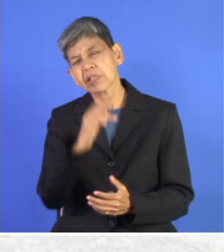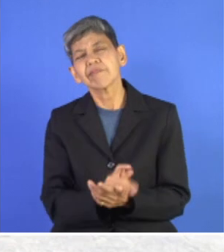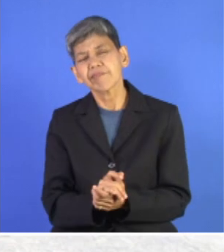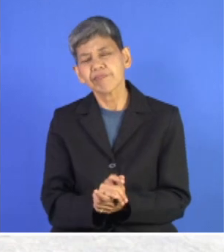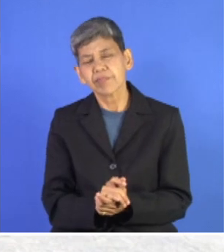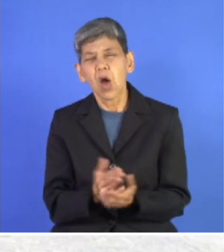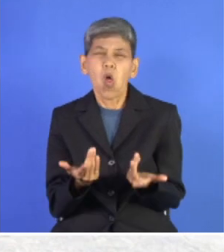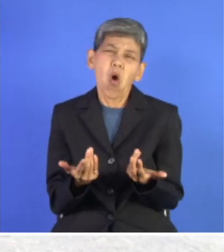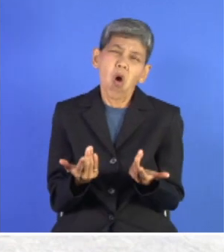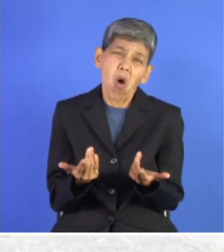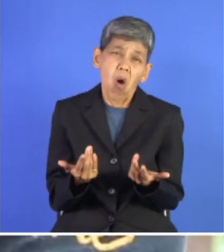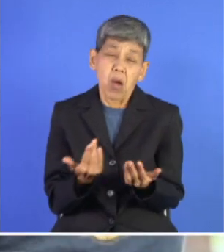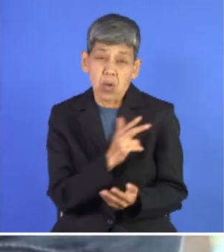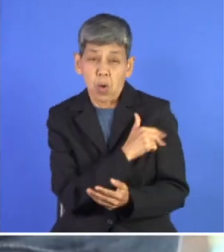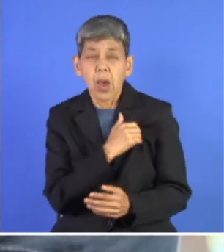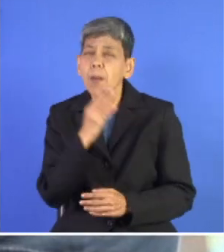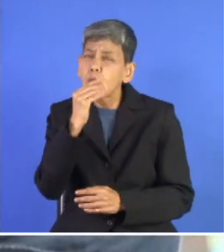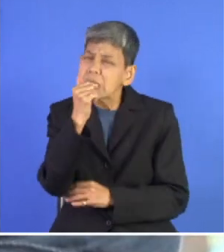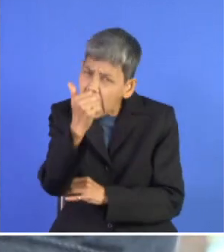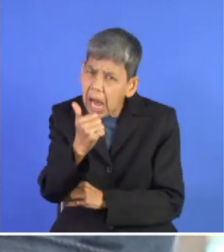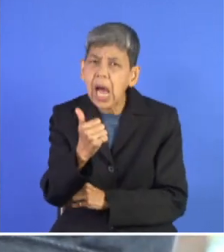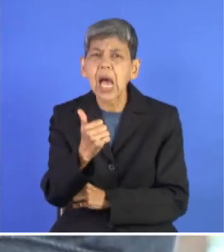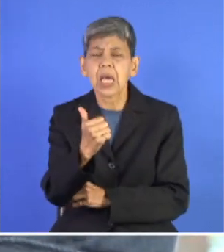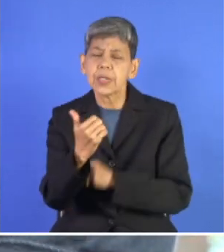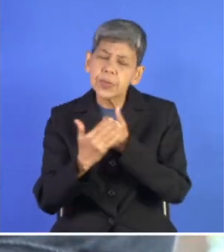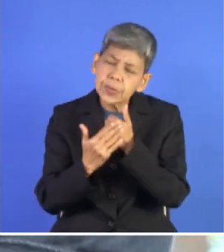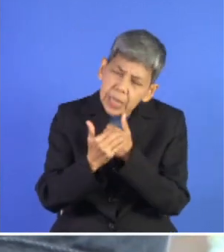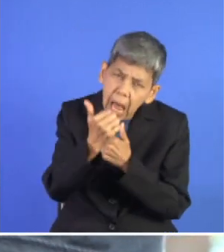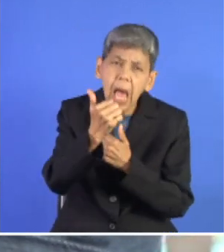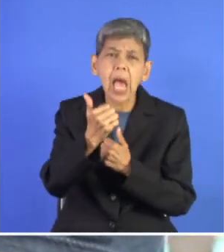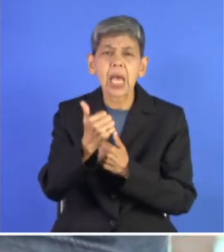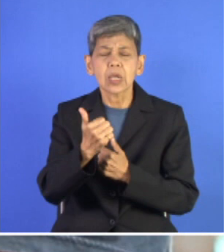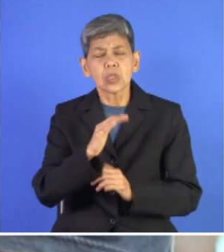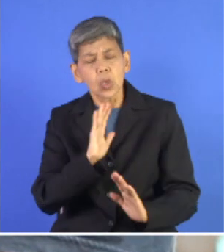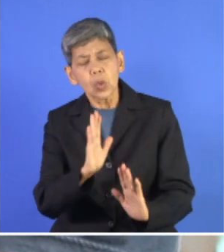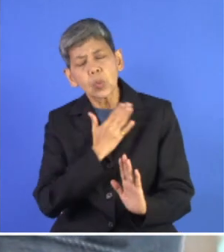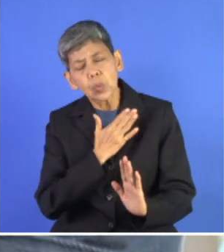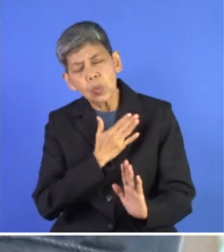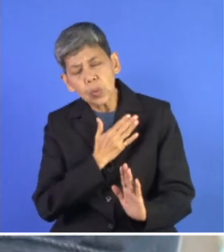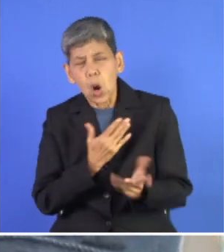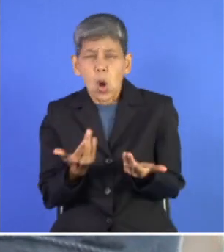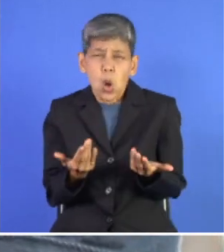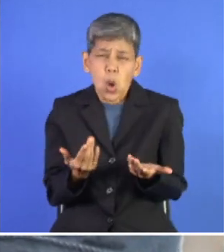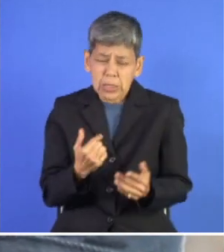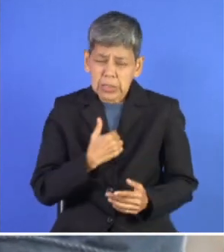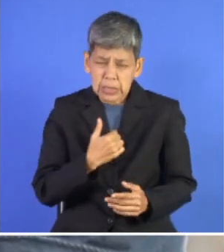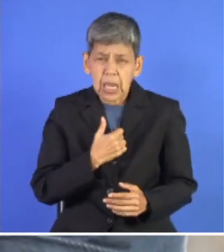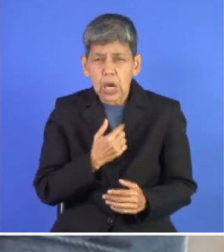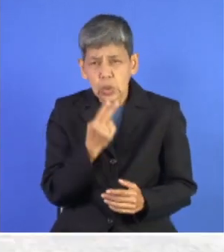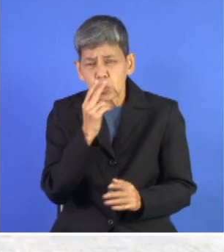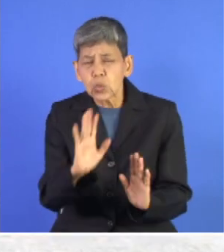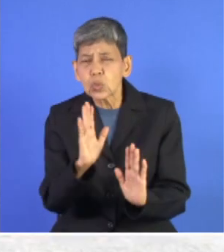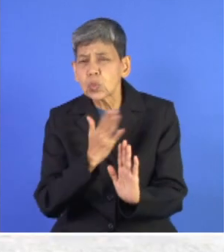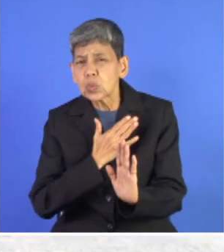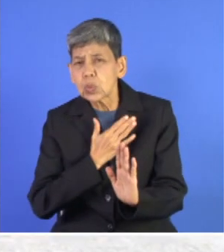รอการรักษานะคะพูดดีๆกันก็ได้ปลอบใจให้น้ำใจหรือว่าให้รู้สึกว่าเออการรอคอยของฉันมันจะสิ้นสุดลงไวๆ